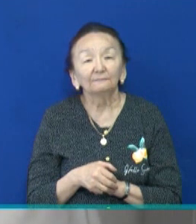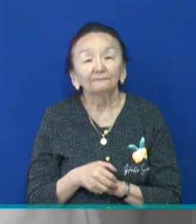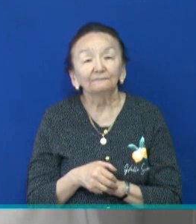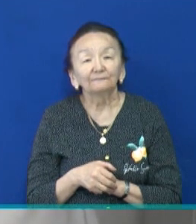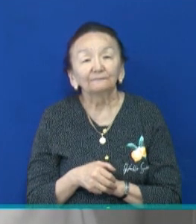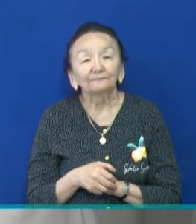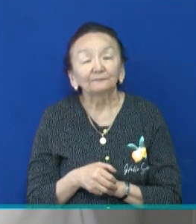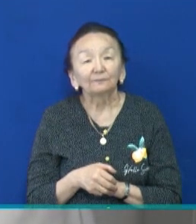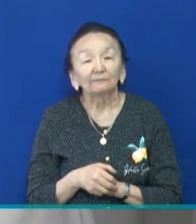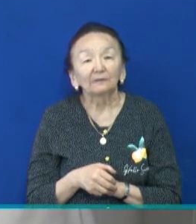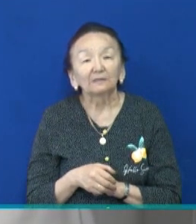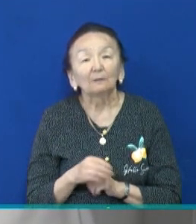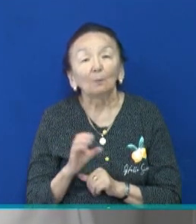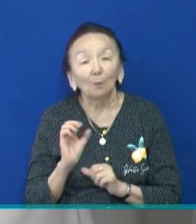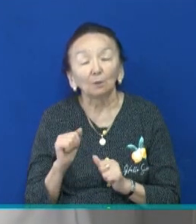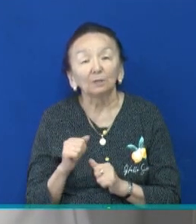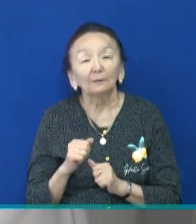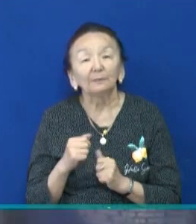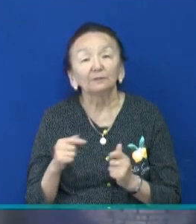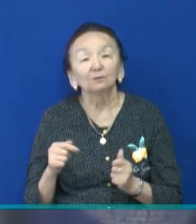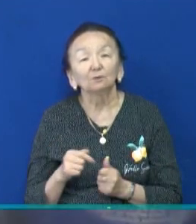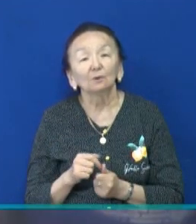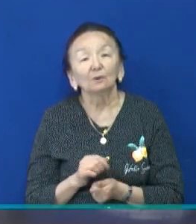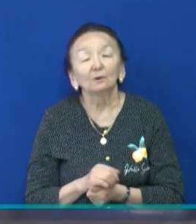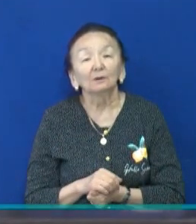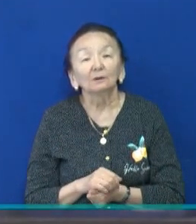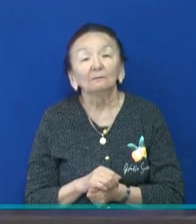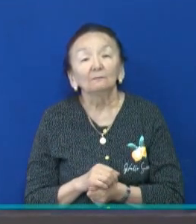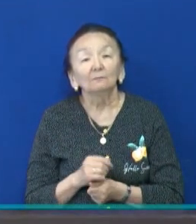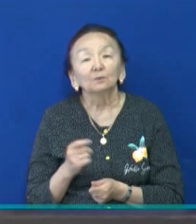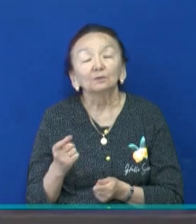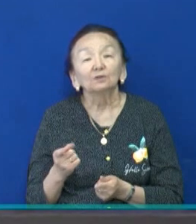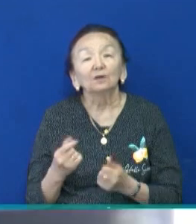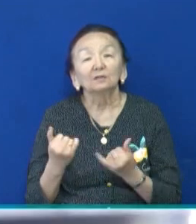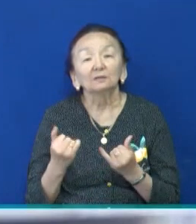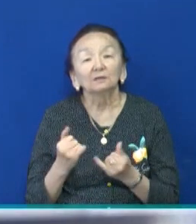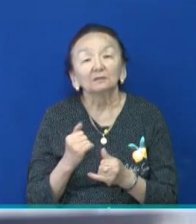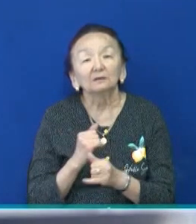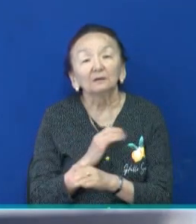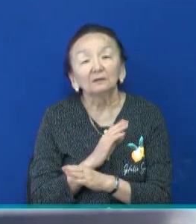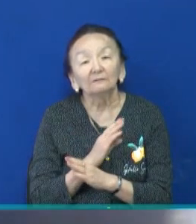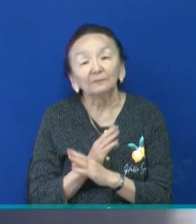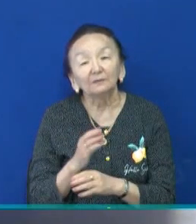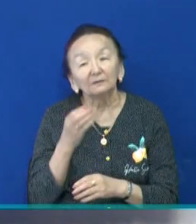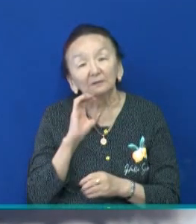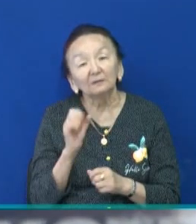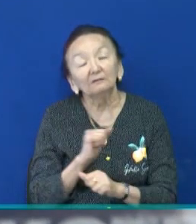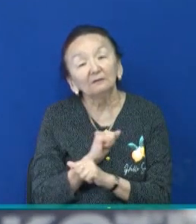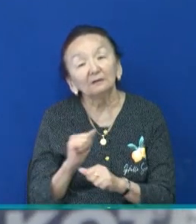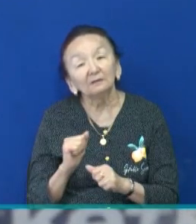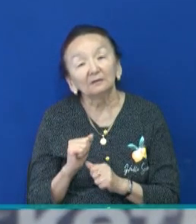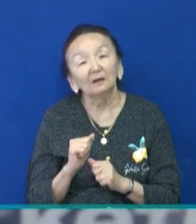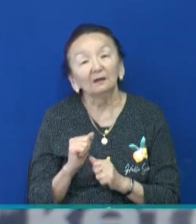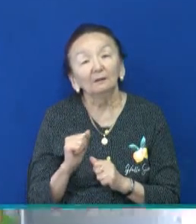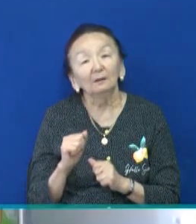сондай керекті сусындарды іше деп айтар едік. Қала тұрғындары арасында жүргізілген сауалнама нәтижесінде олардың басым көпшілігі